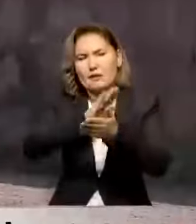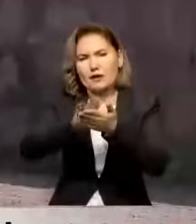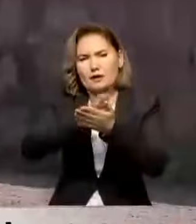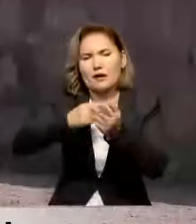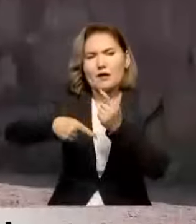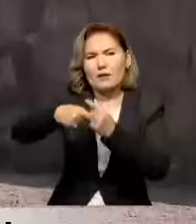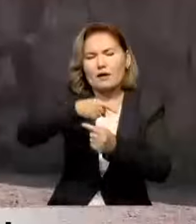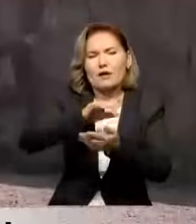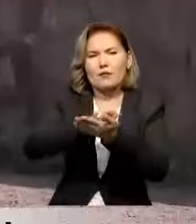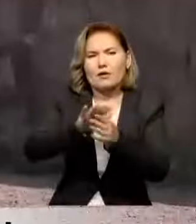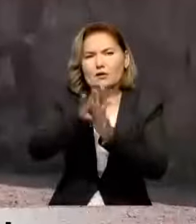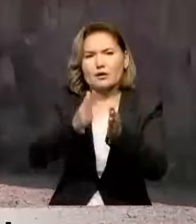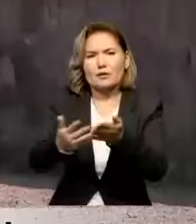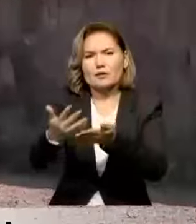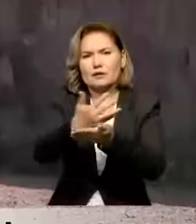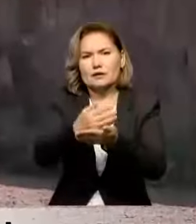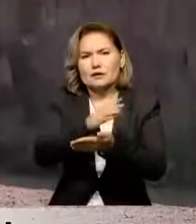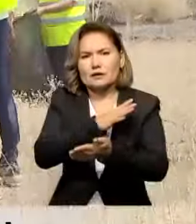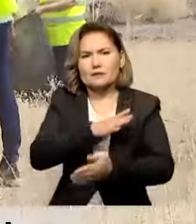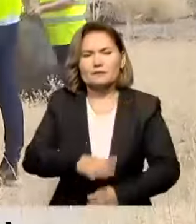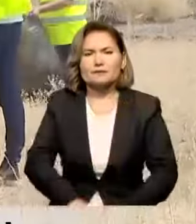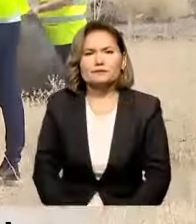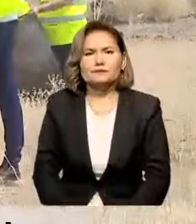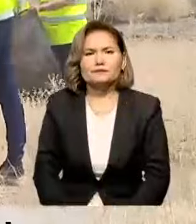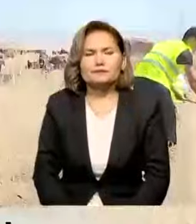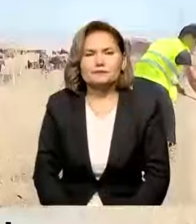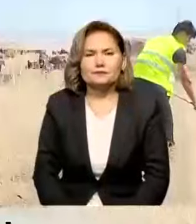ескерткіштердің айналасын қоқыстан арылтты.